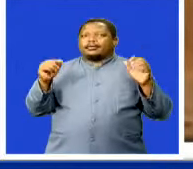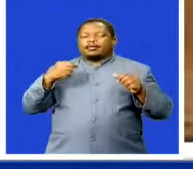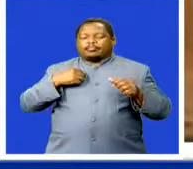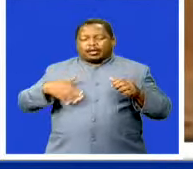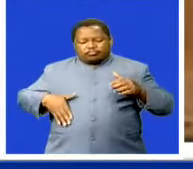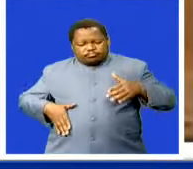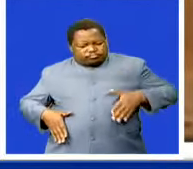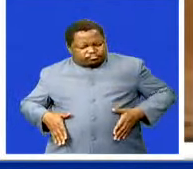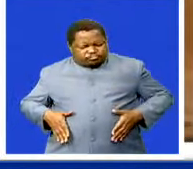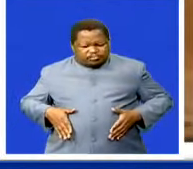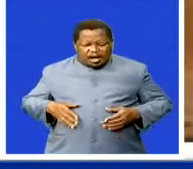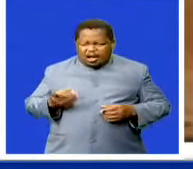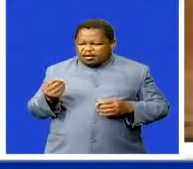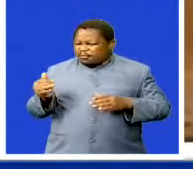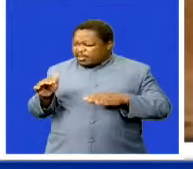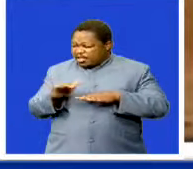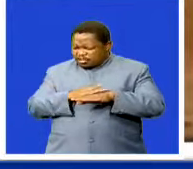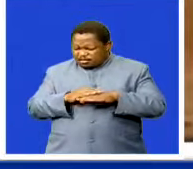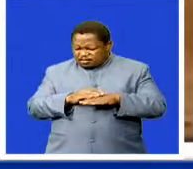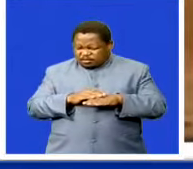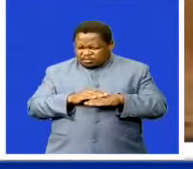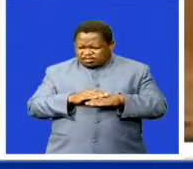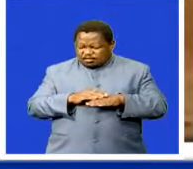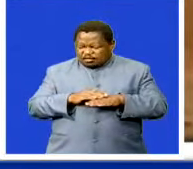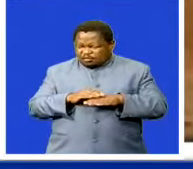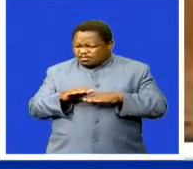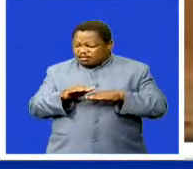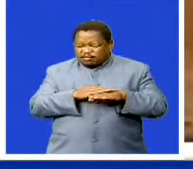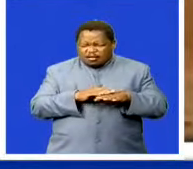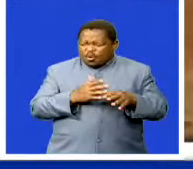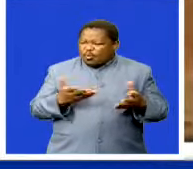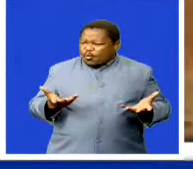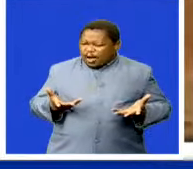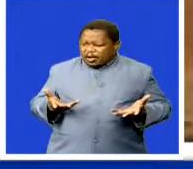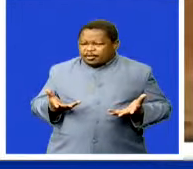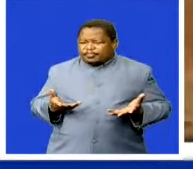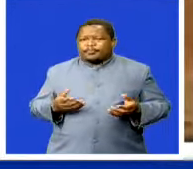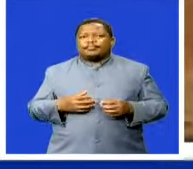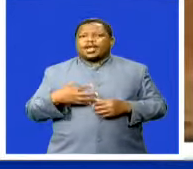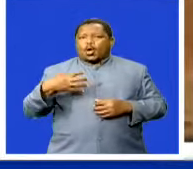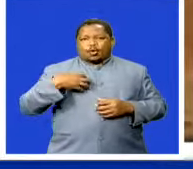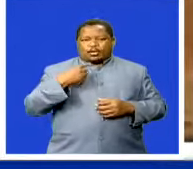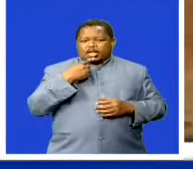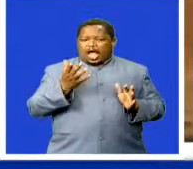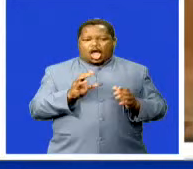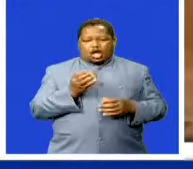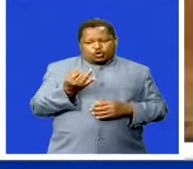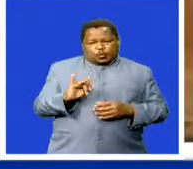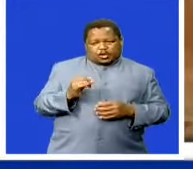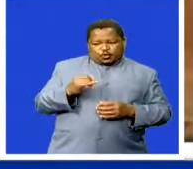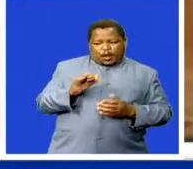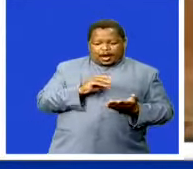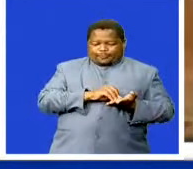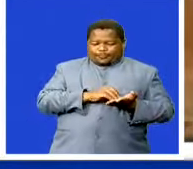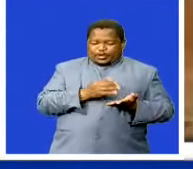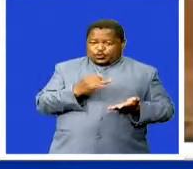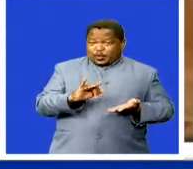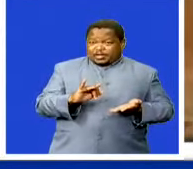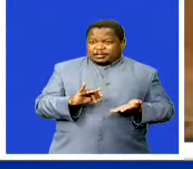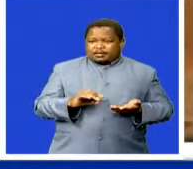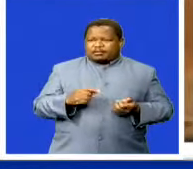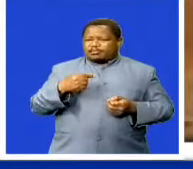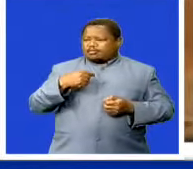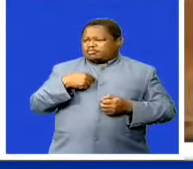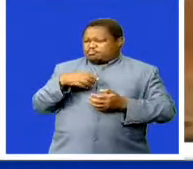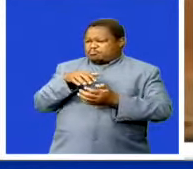imali yami le ngoba imali yami ningathi uthi benginako 200 bangisikisi ngibafakele ngakhathi jacketini le lenye imali. Bashone